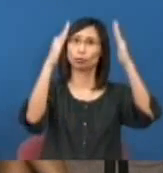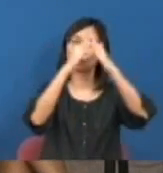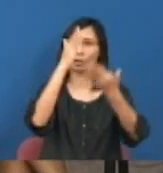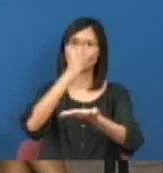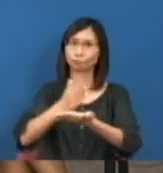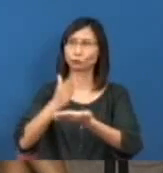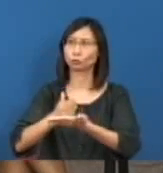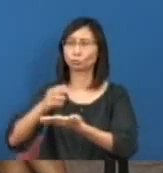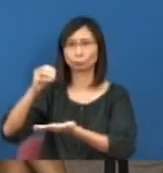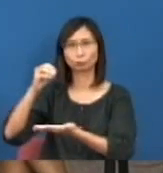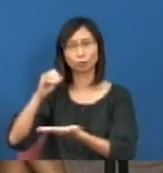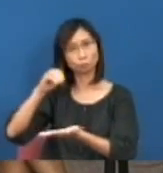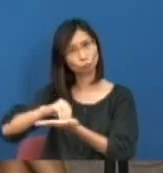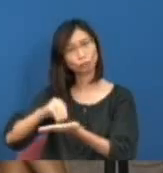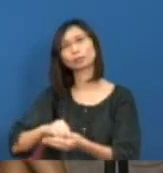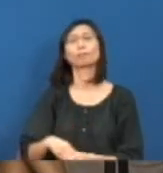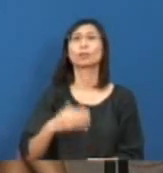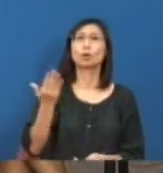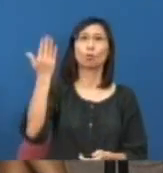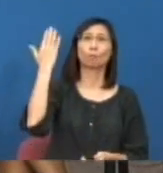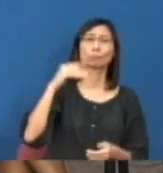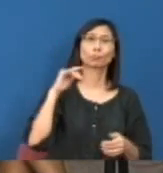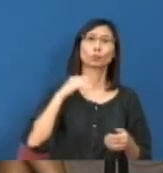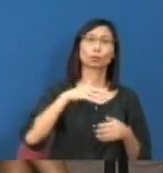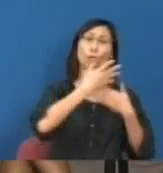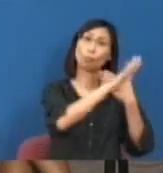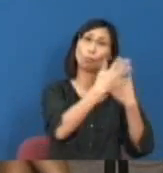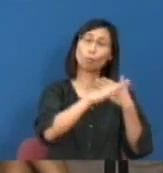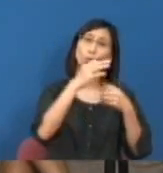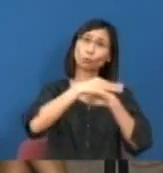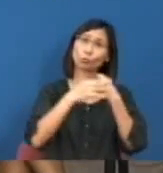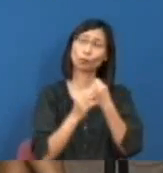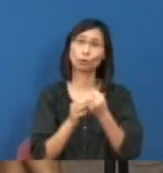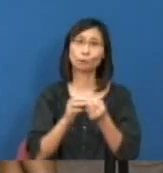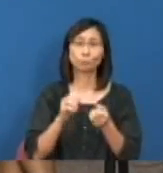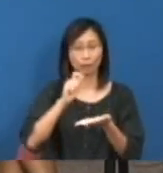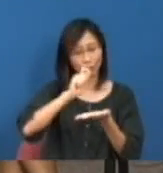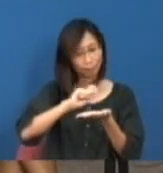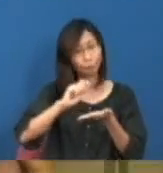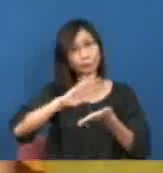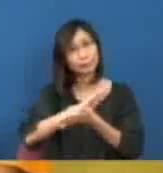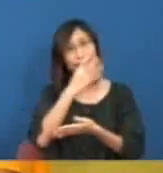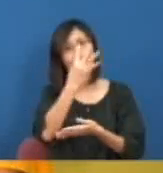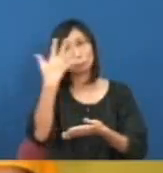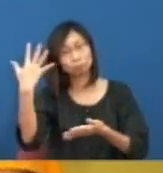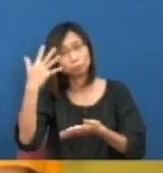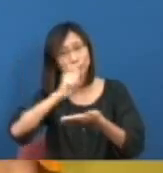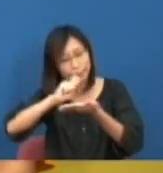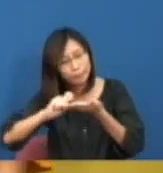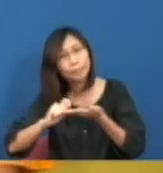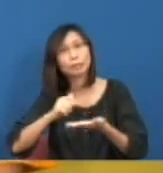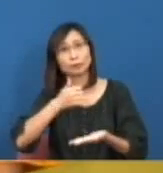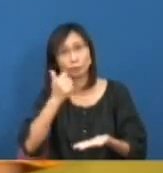解外國咁多學者其實都願意花即係四五年時間去寫啲咁嘅書，而反而香港學者唔願意？呢個都係